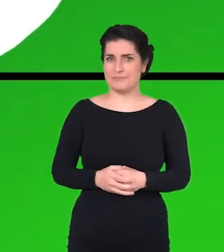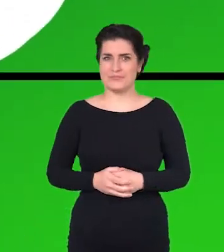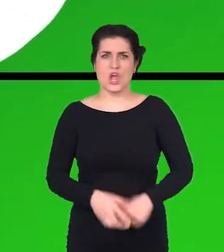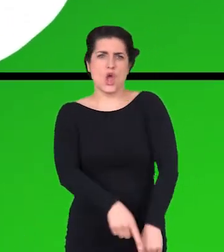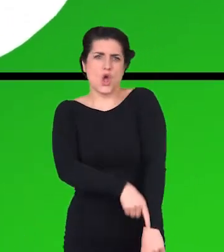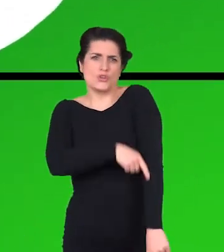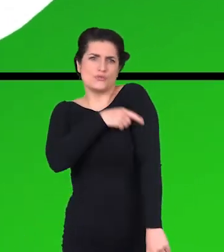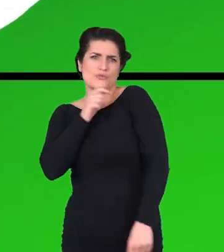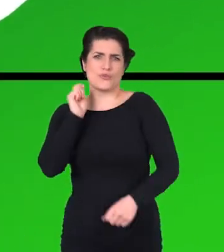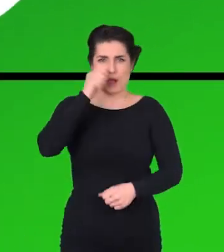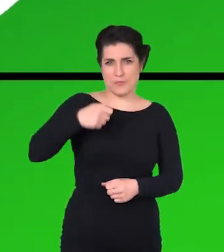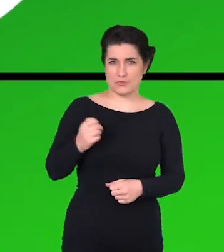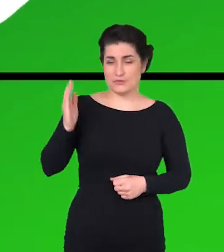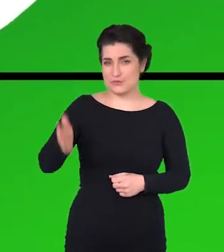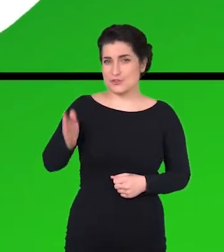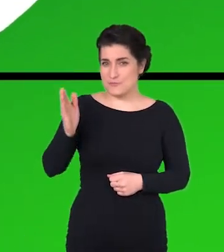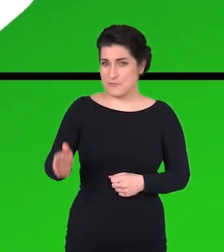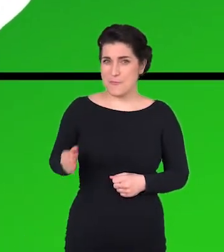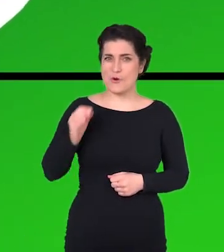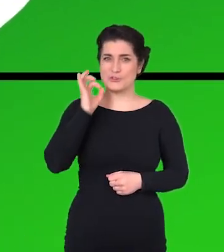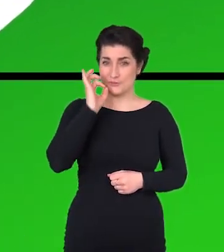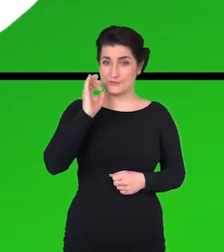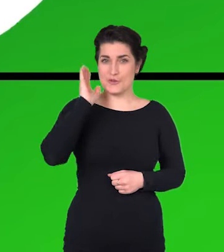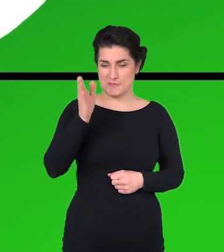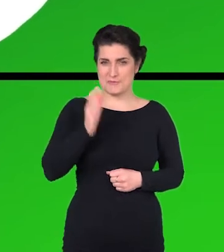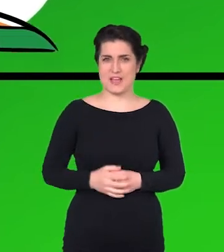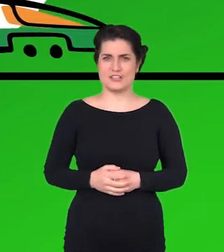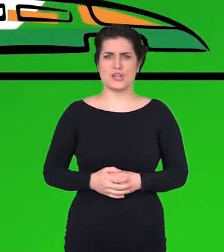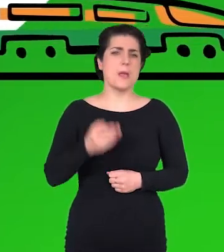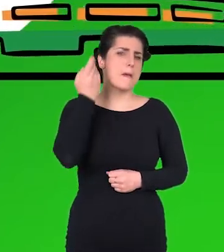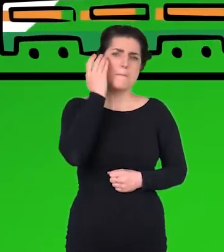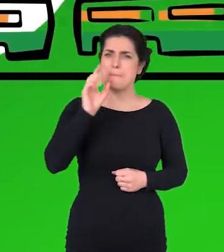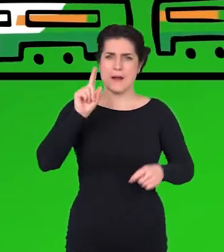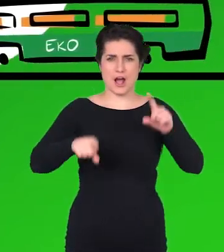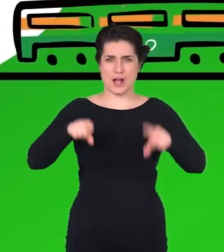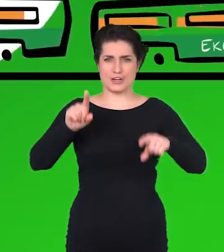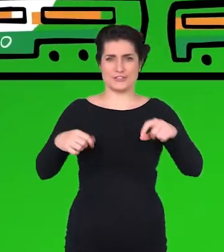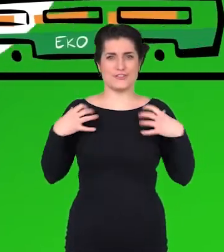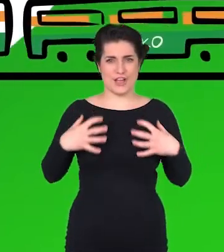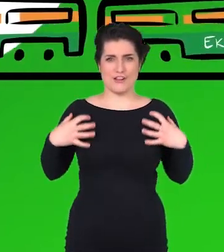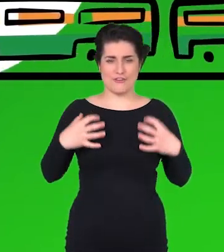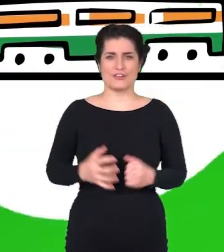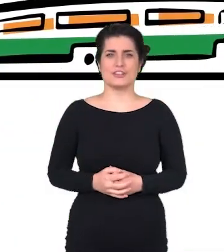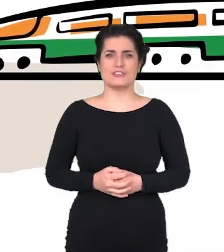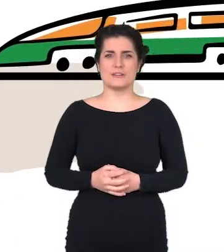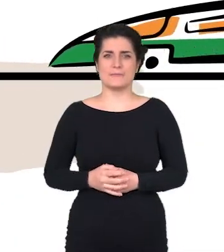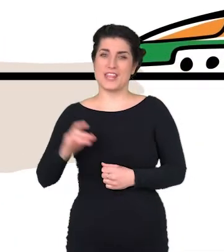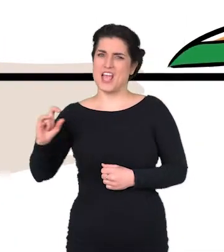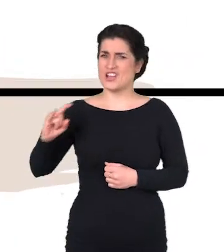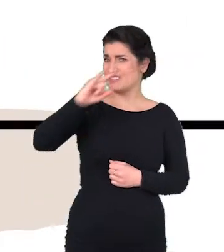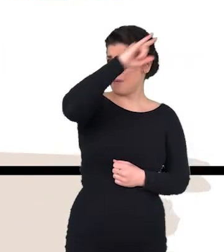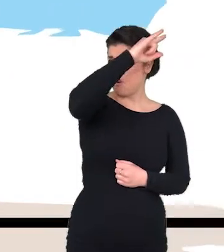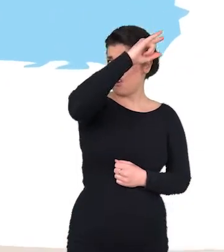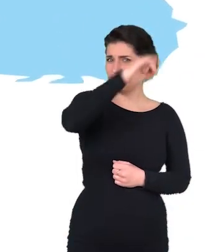W dłuższą podróż wybierz się pociągiem. To najbardziej ekologiczny środek transportu. Staraj się ograniczać loty